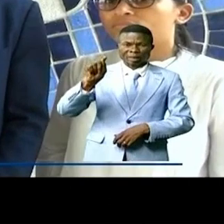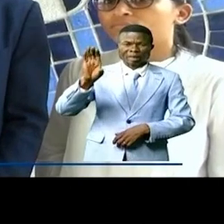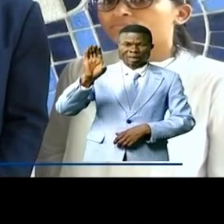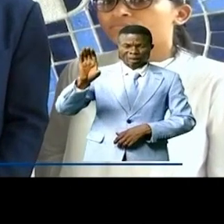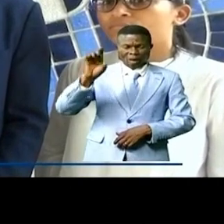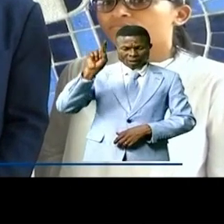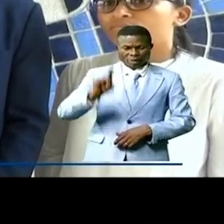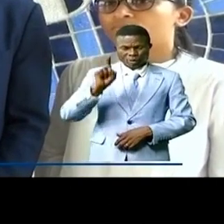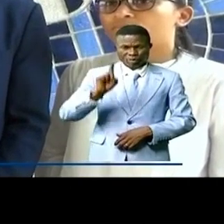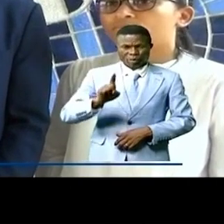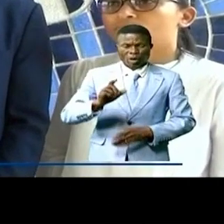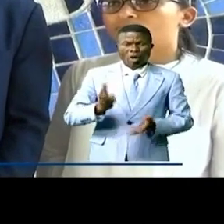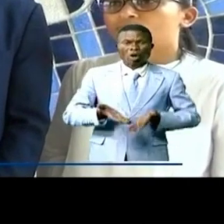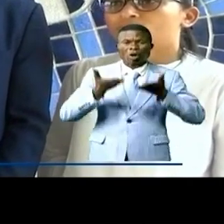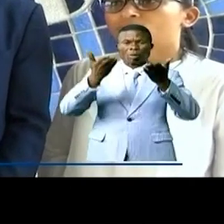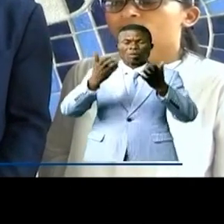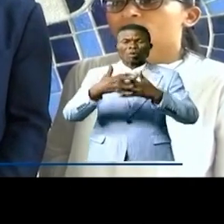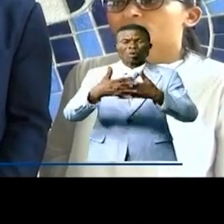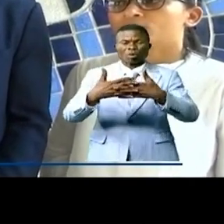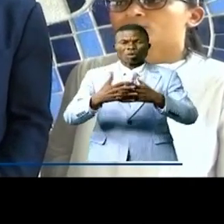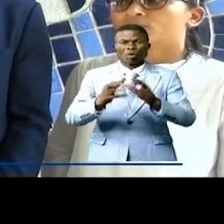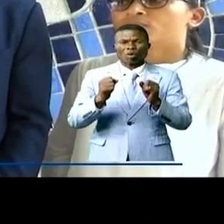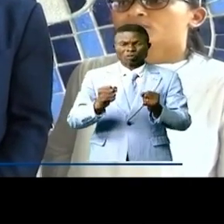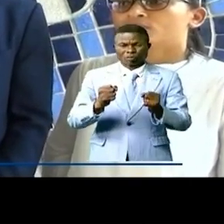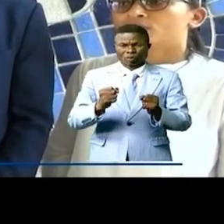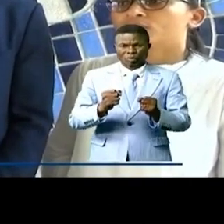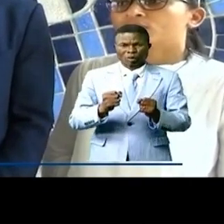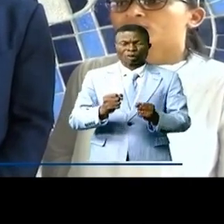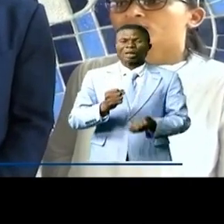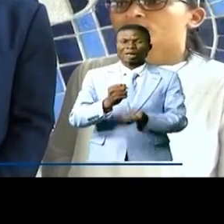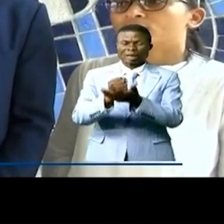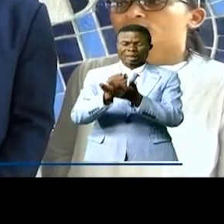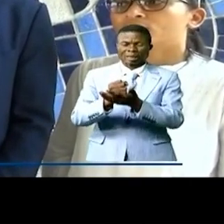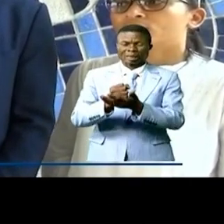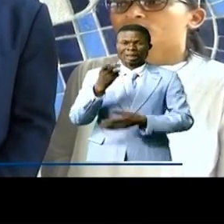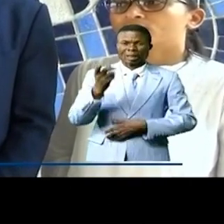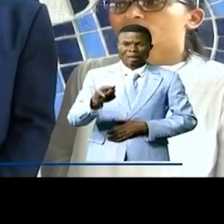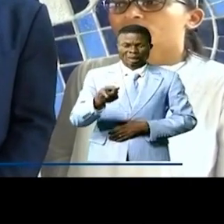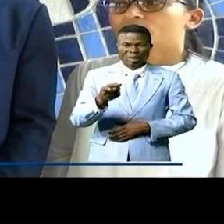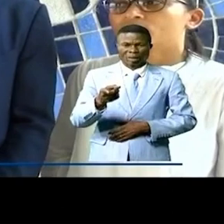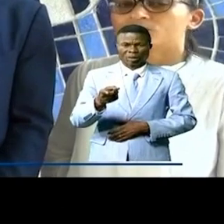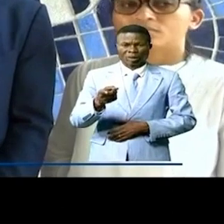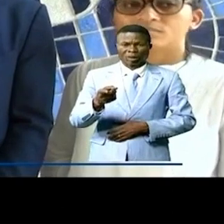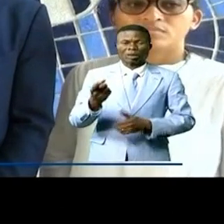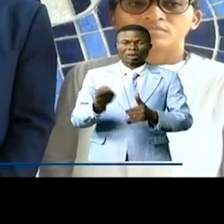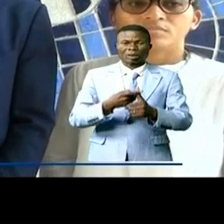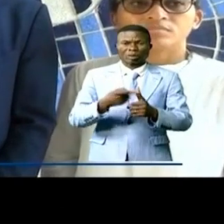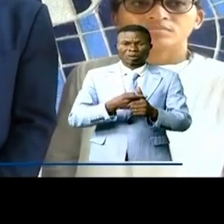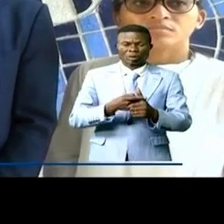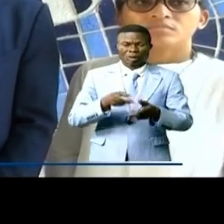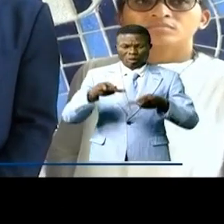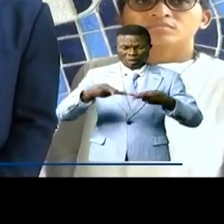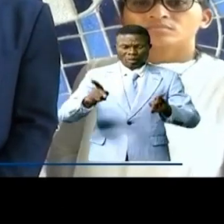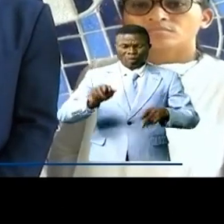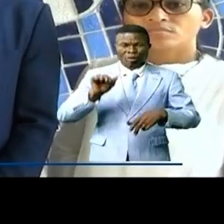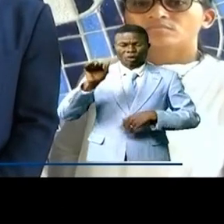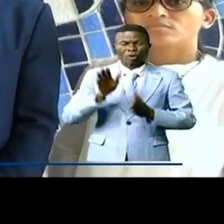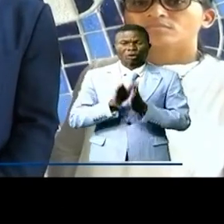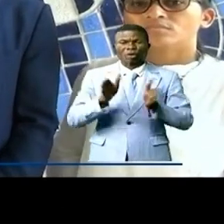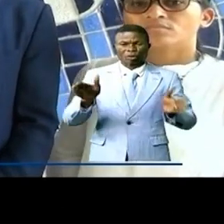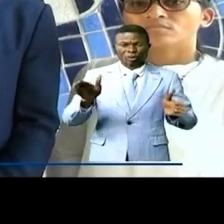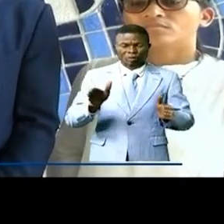bon c un partenaire fiable mais qui pourtant va falloir grâce à l'utilisation du budget de